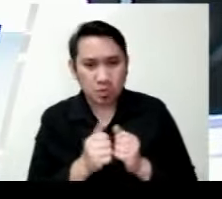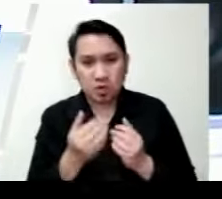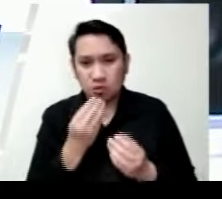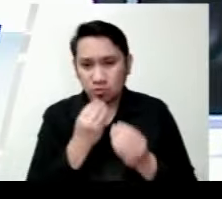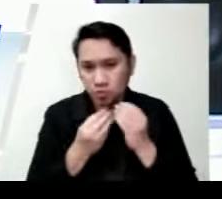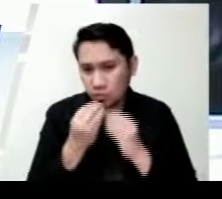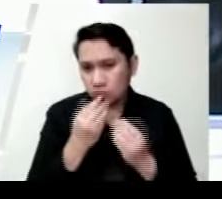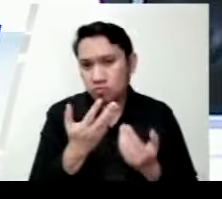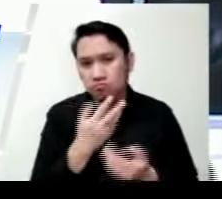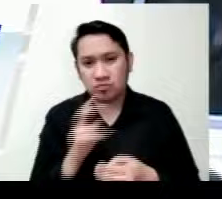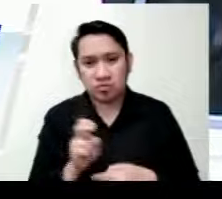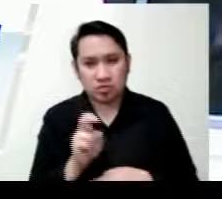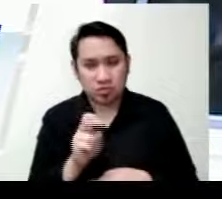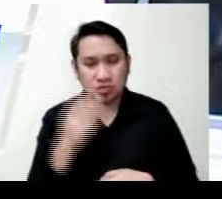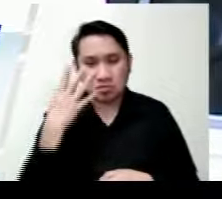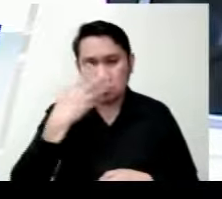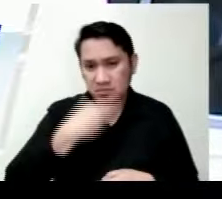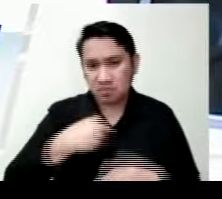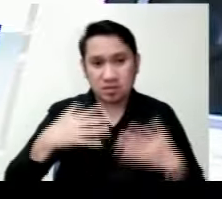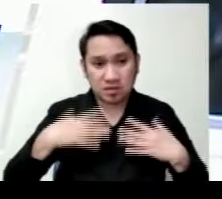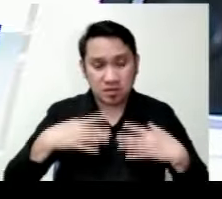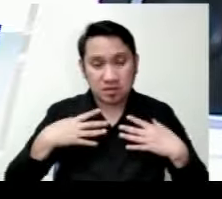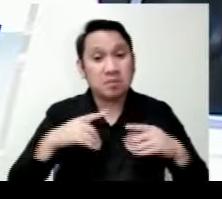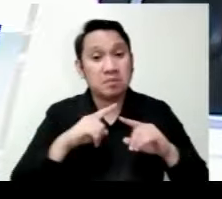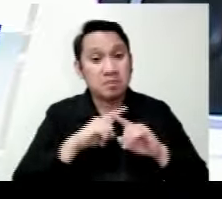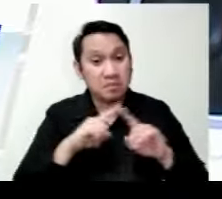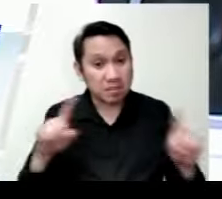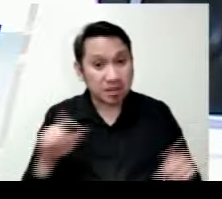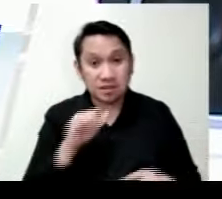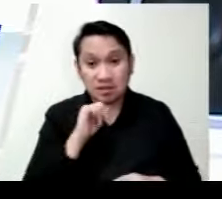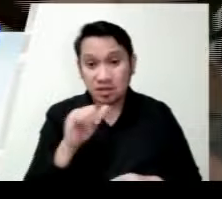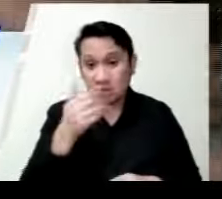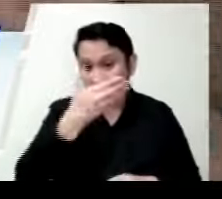nice clothes. But never forget na